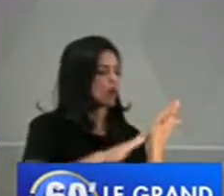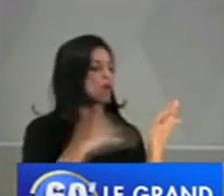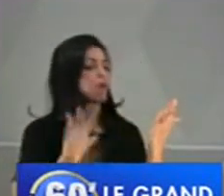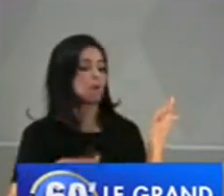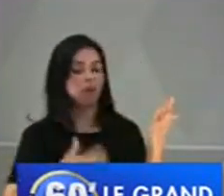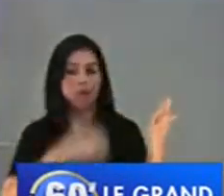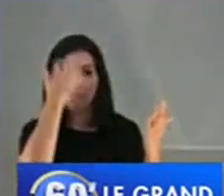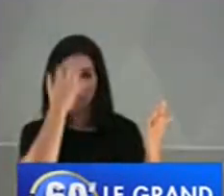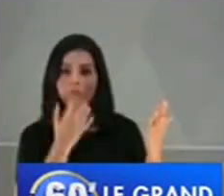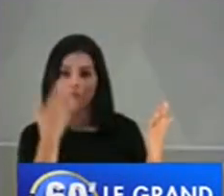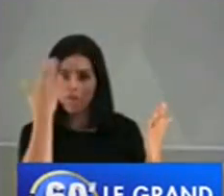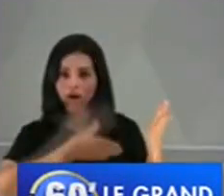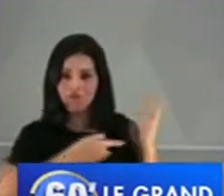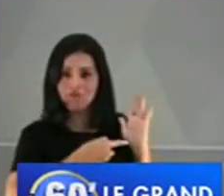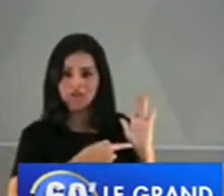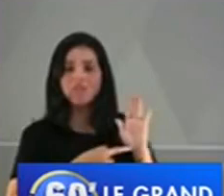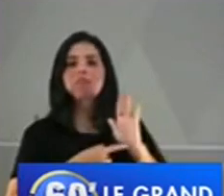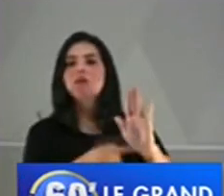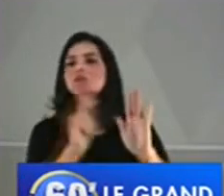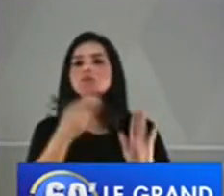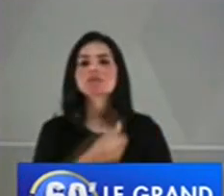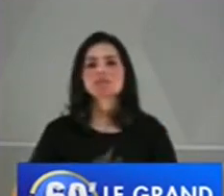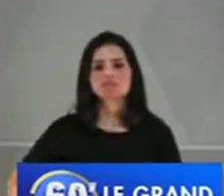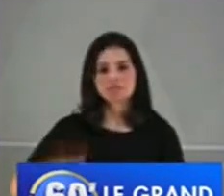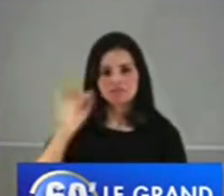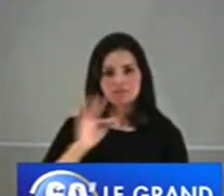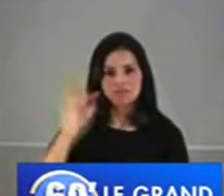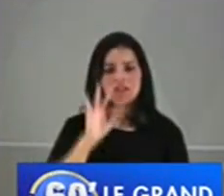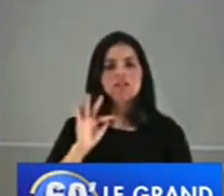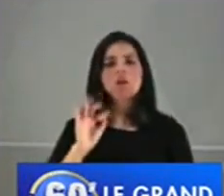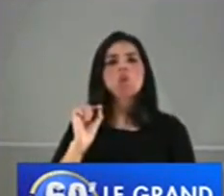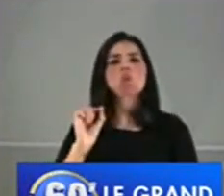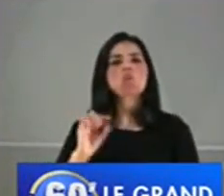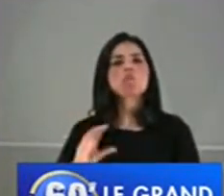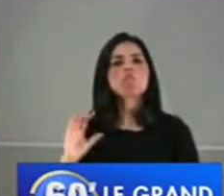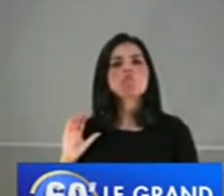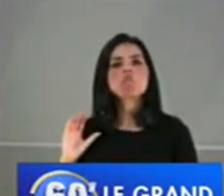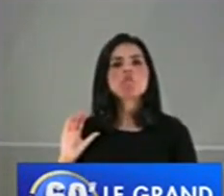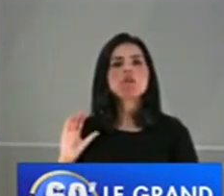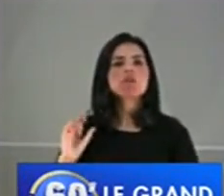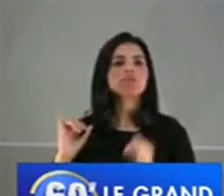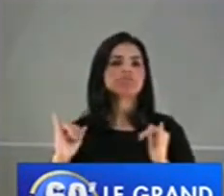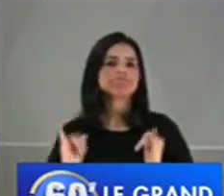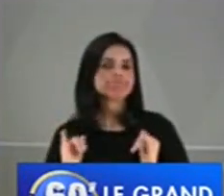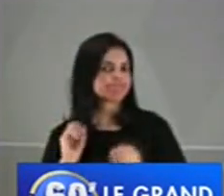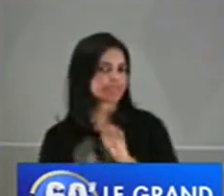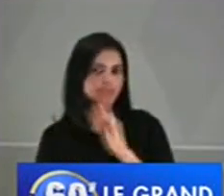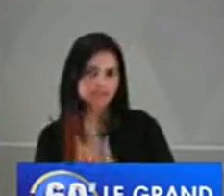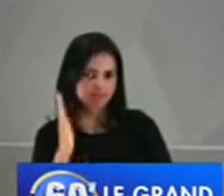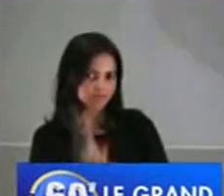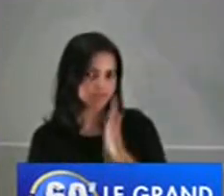fédéral a fait preuve de négligence a choisi d'agir d'une façon non technique dans la gestion de la pandémie de nouveaux corps n'a vu